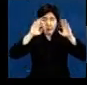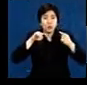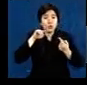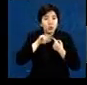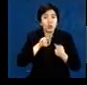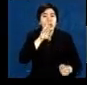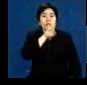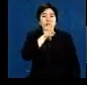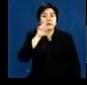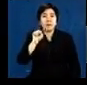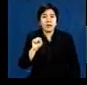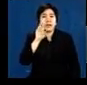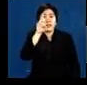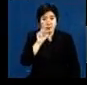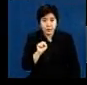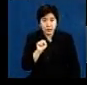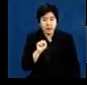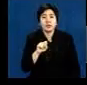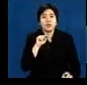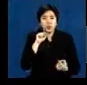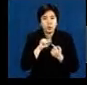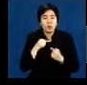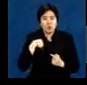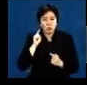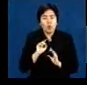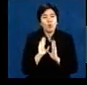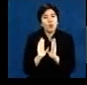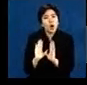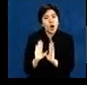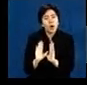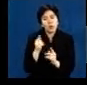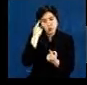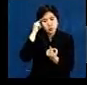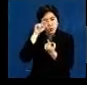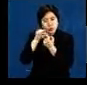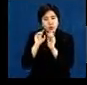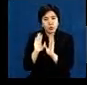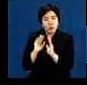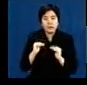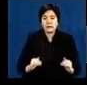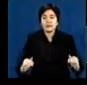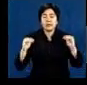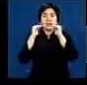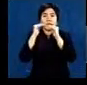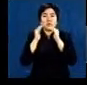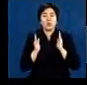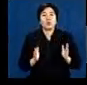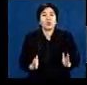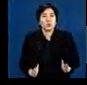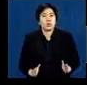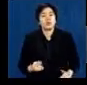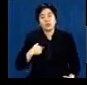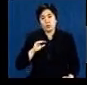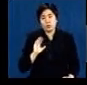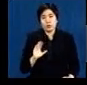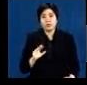าอันเป็นเป้าหมายหลักที่เราต้องช่วยกันรักษาไว้เพื่อปกป้องสิทธิเสรีภาพของประชาชนคนไทยทุกคนค่